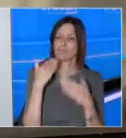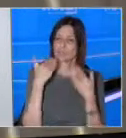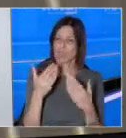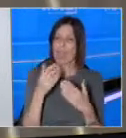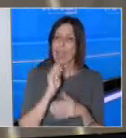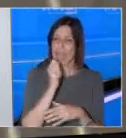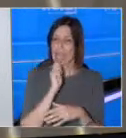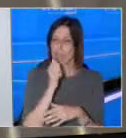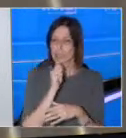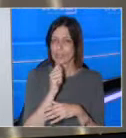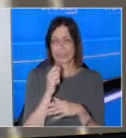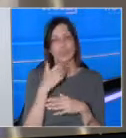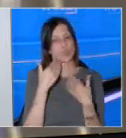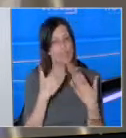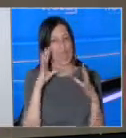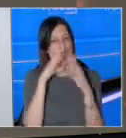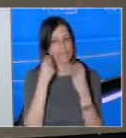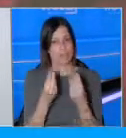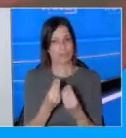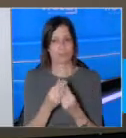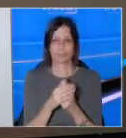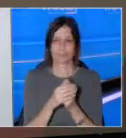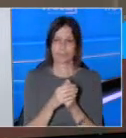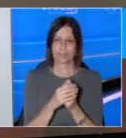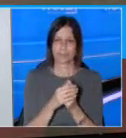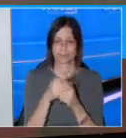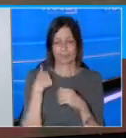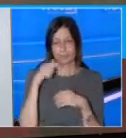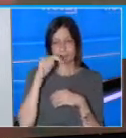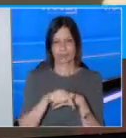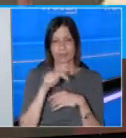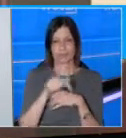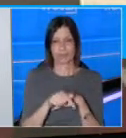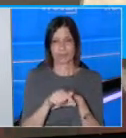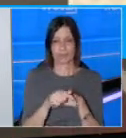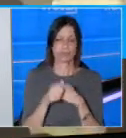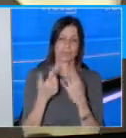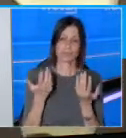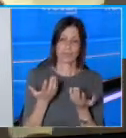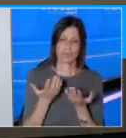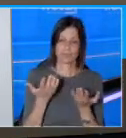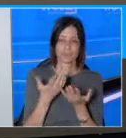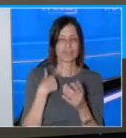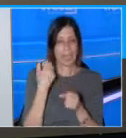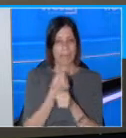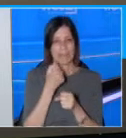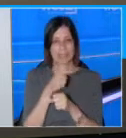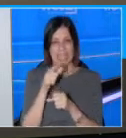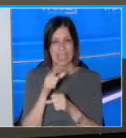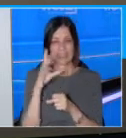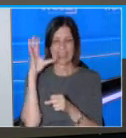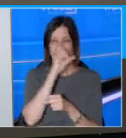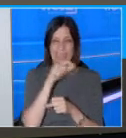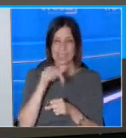תודה רבה. תודה וערב טוב. ערב טוב. אז מה אצלנו ואיך שהמבצע הזה נתפס